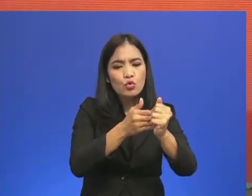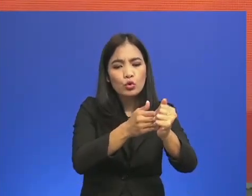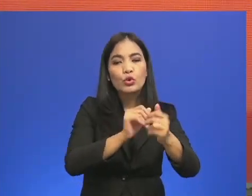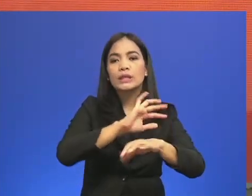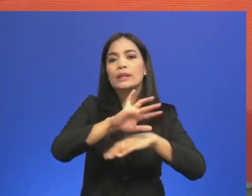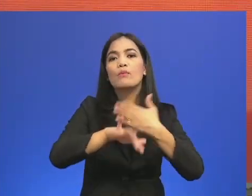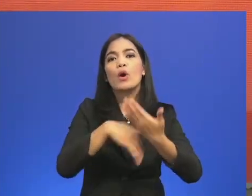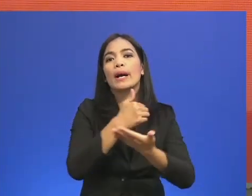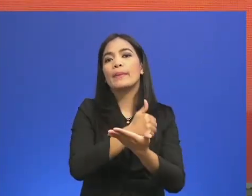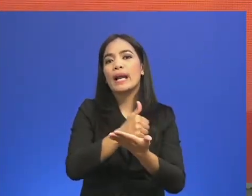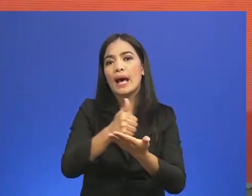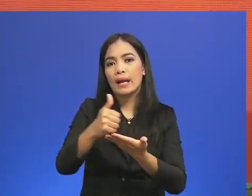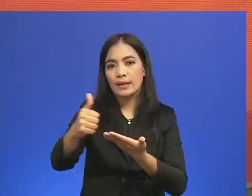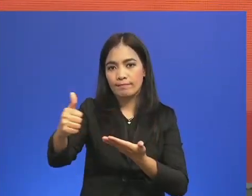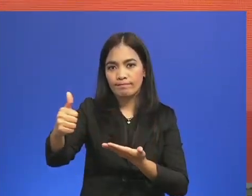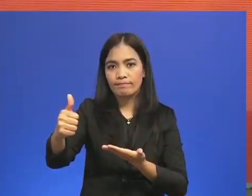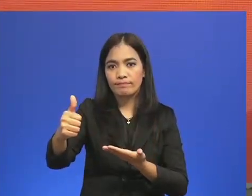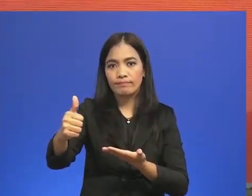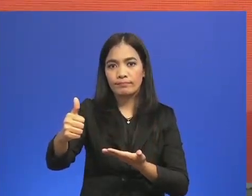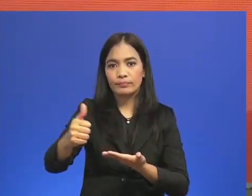kebenaran.